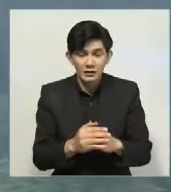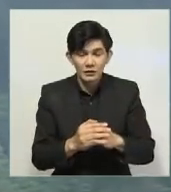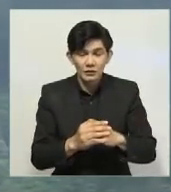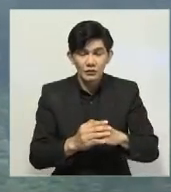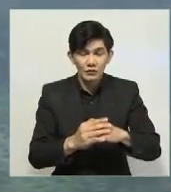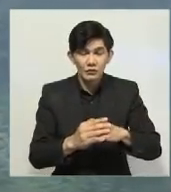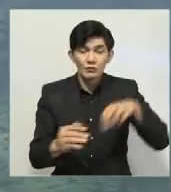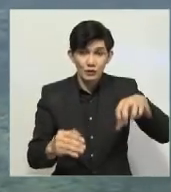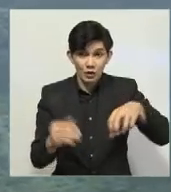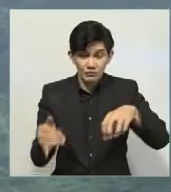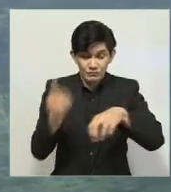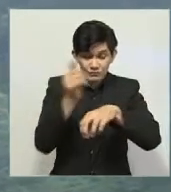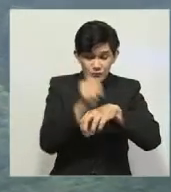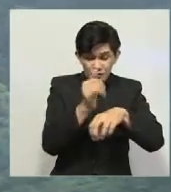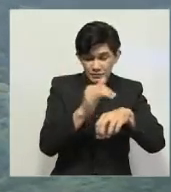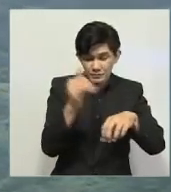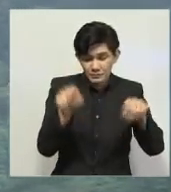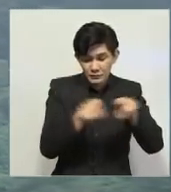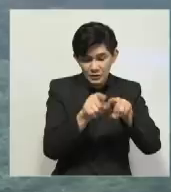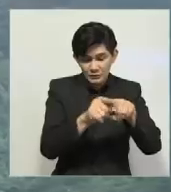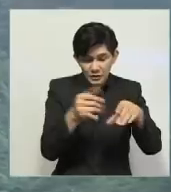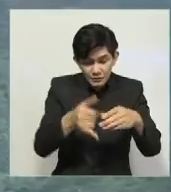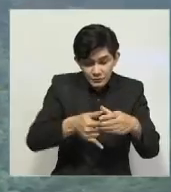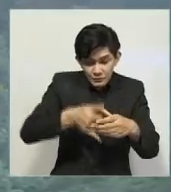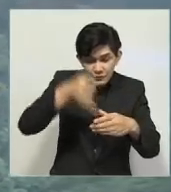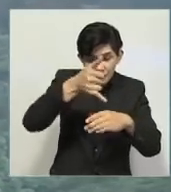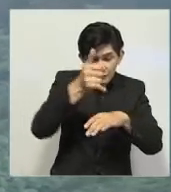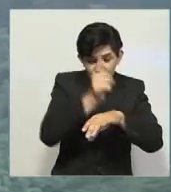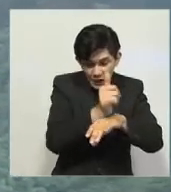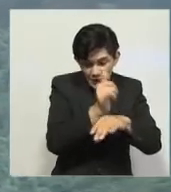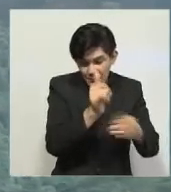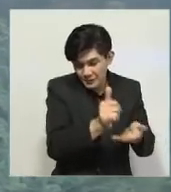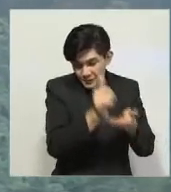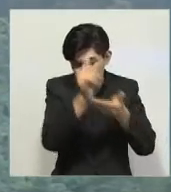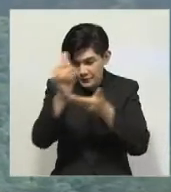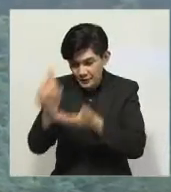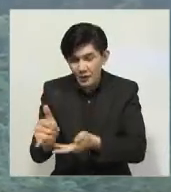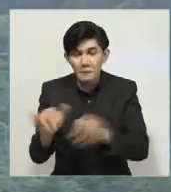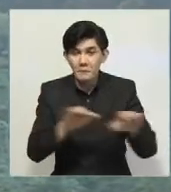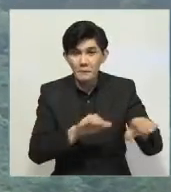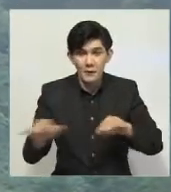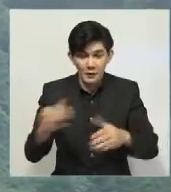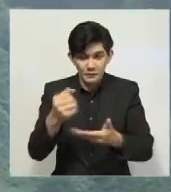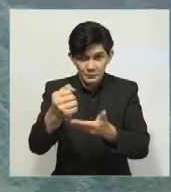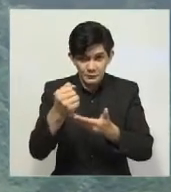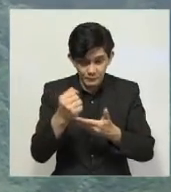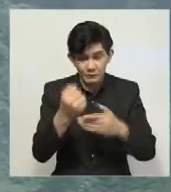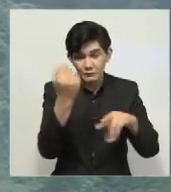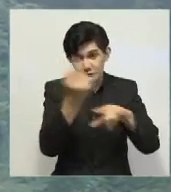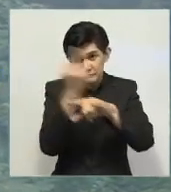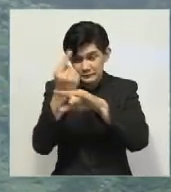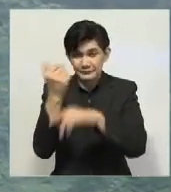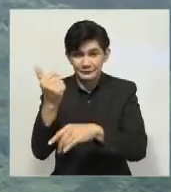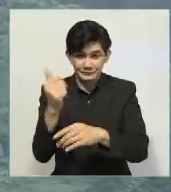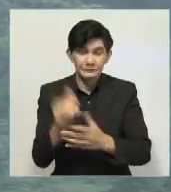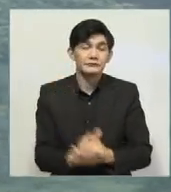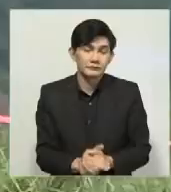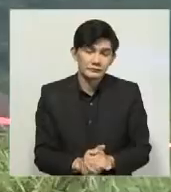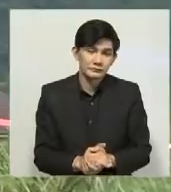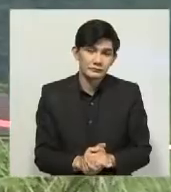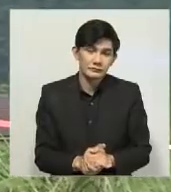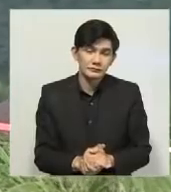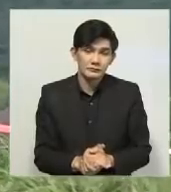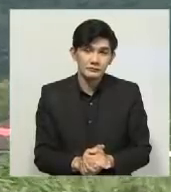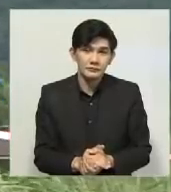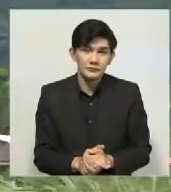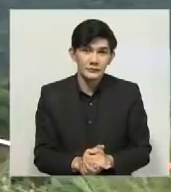ณยอดเขานำลำเลียงออกมาจากทางโพรงนะคะทางเจ้าหน้าที่ก็สามารถที่จะมีความพร้อมนำเฮลิคอปเตอร์ไปช่วยได้ค่